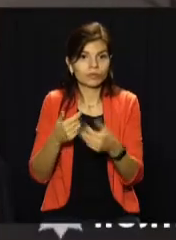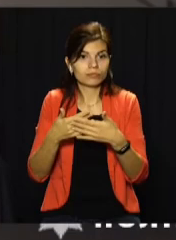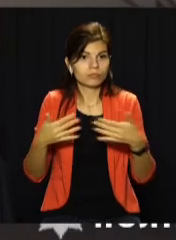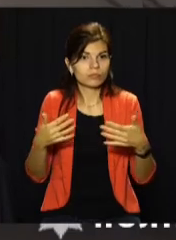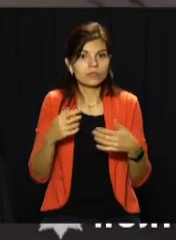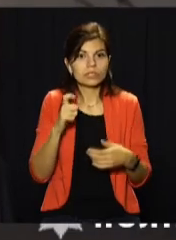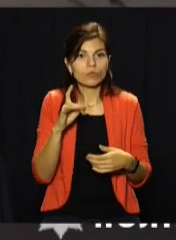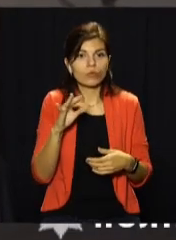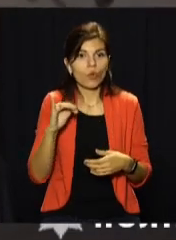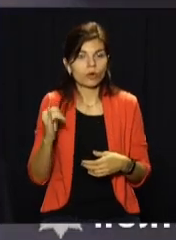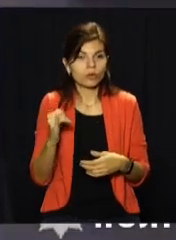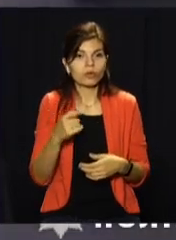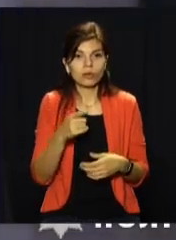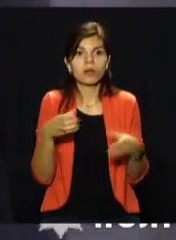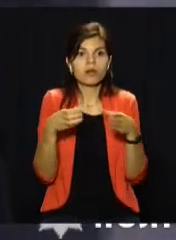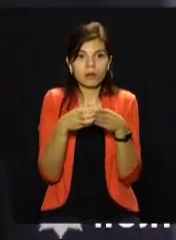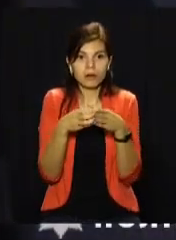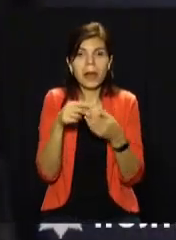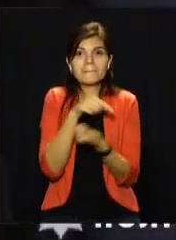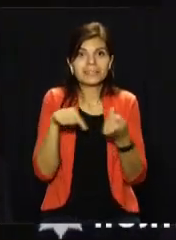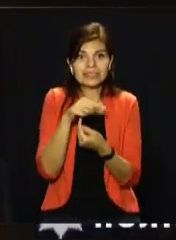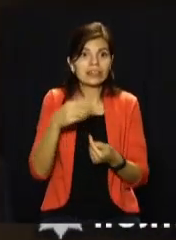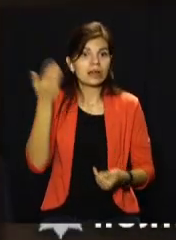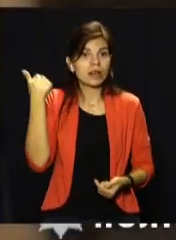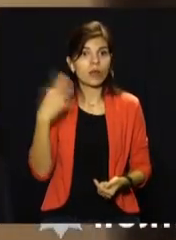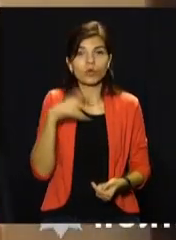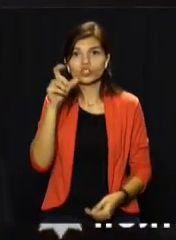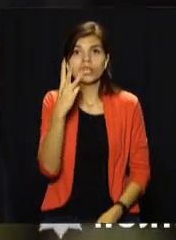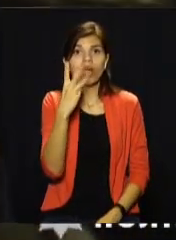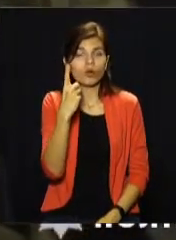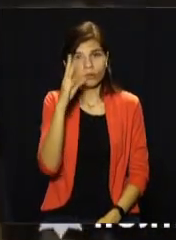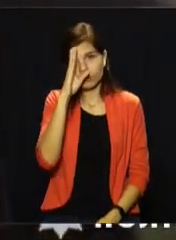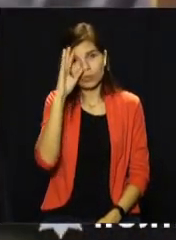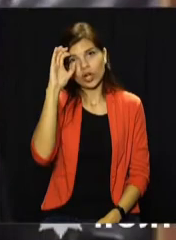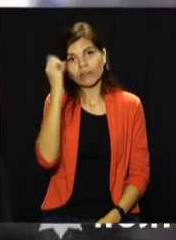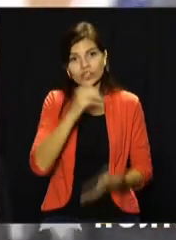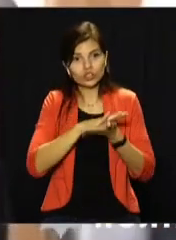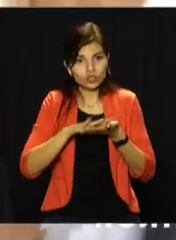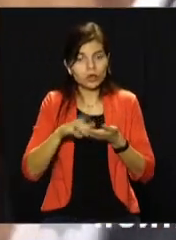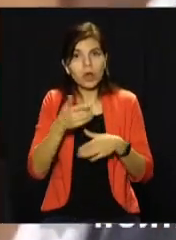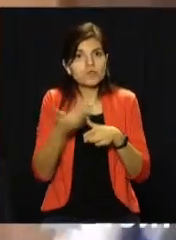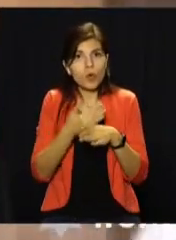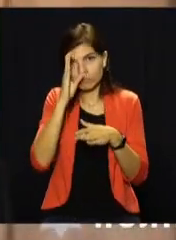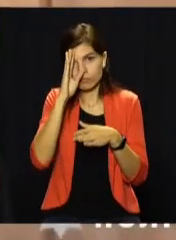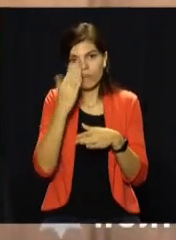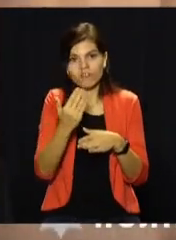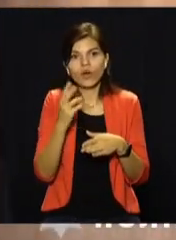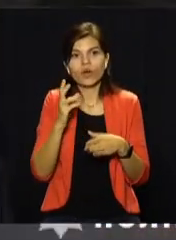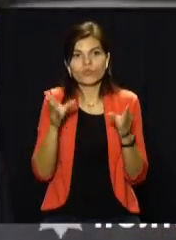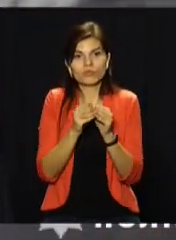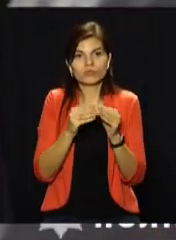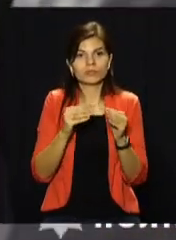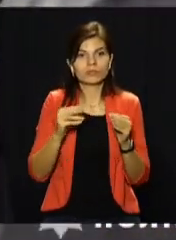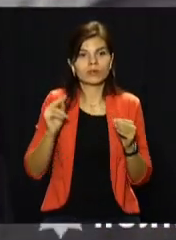його поплічників затримали. Організував незаконний бізнес раніше засуджений 31-річний криворожанин. Допомагала чоловікові